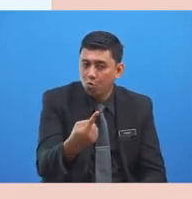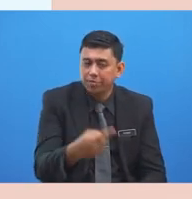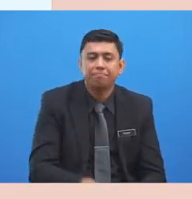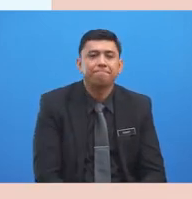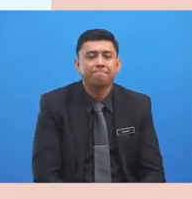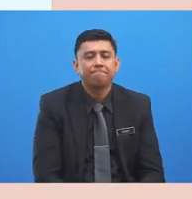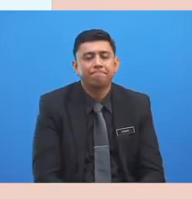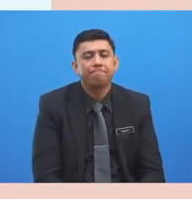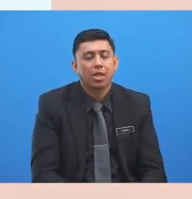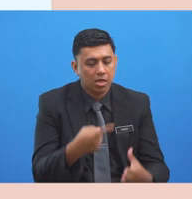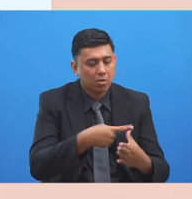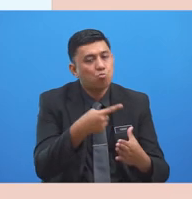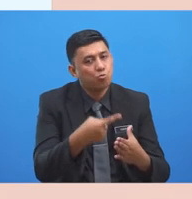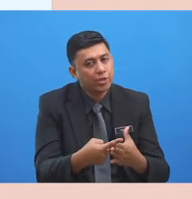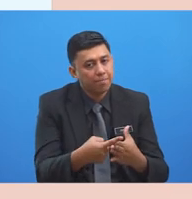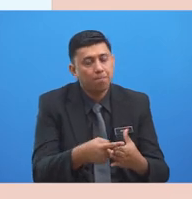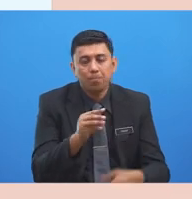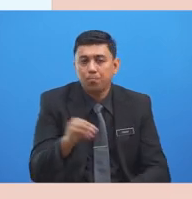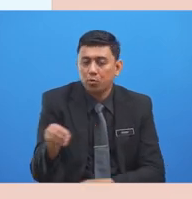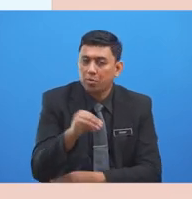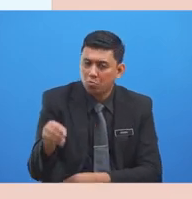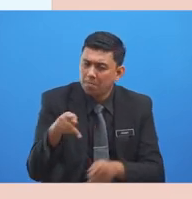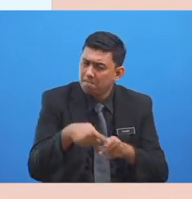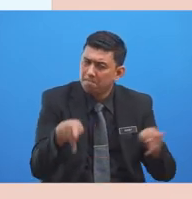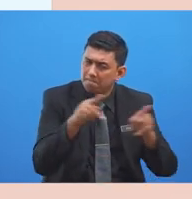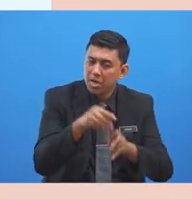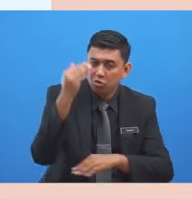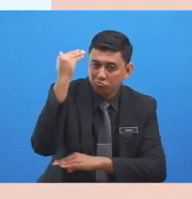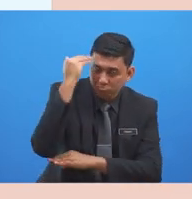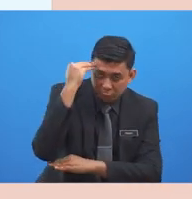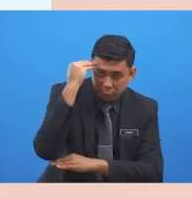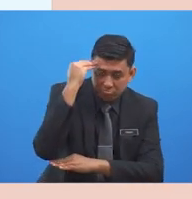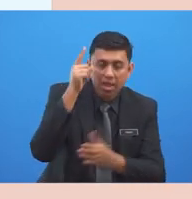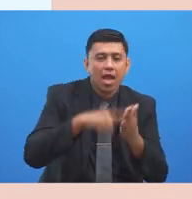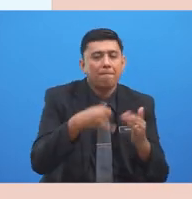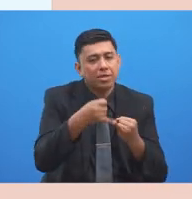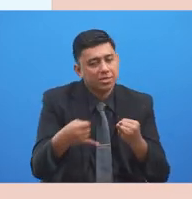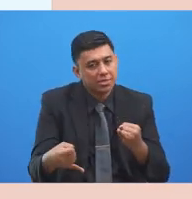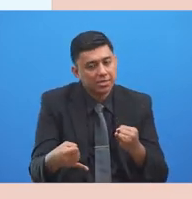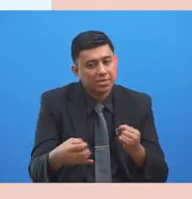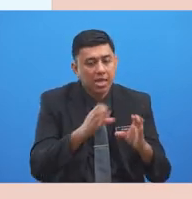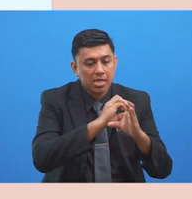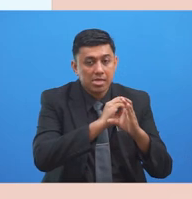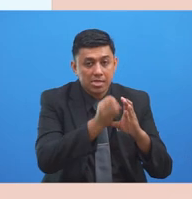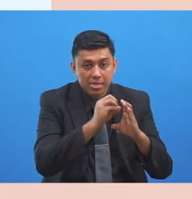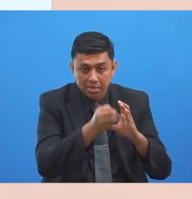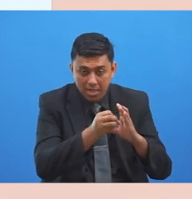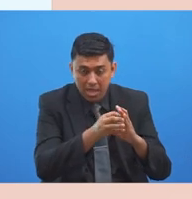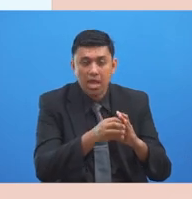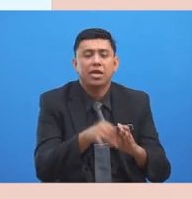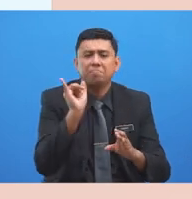tersebut. Kemudian, murid-murid perlu tahu apakah jenis data yang